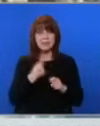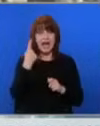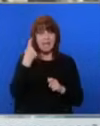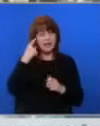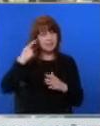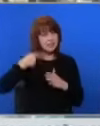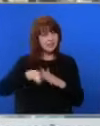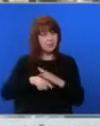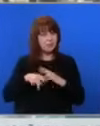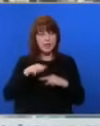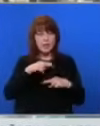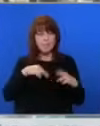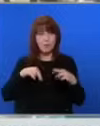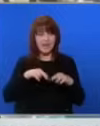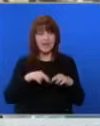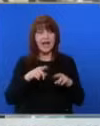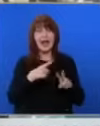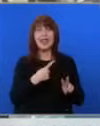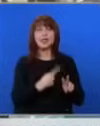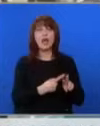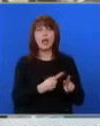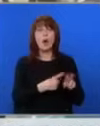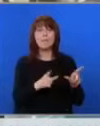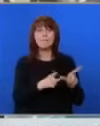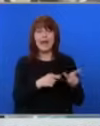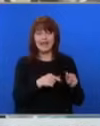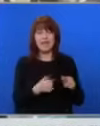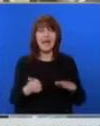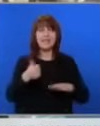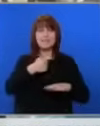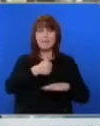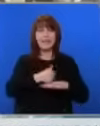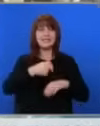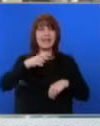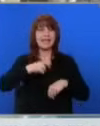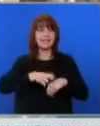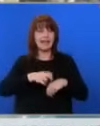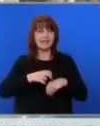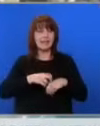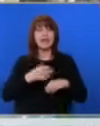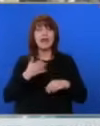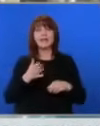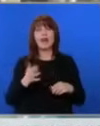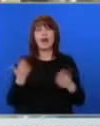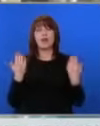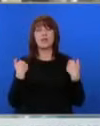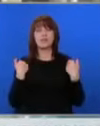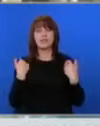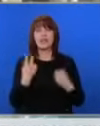задълбочена проверка, тъй като Николай Марин е заместник декан на правно-историческия факултет